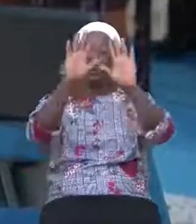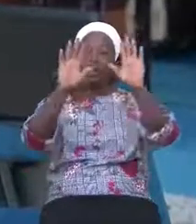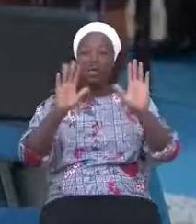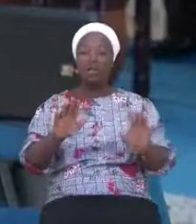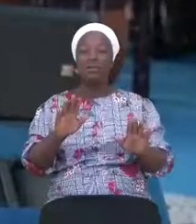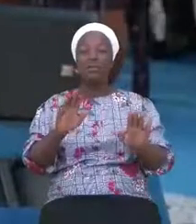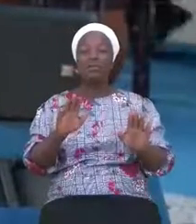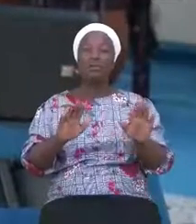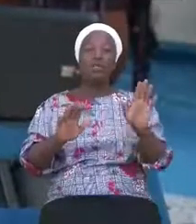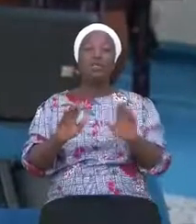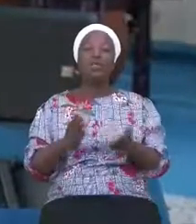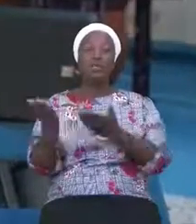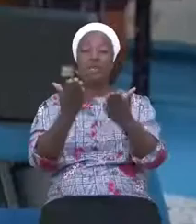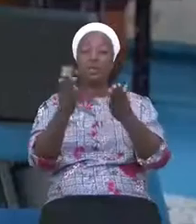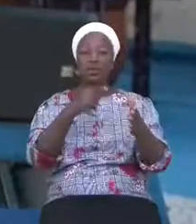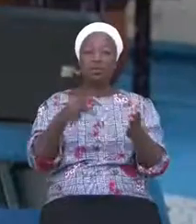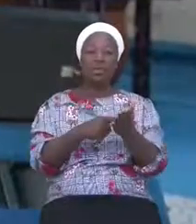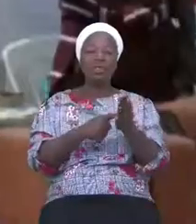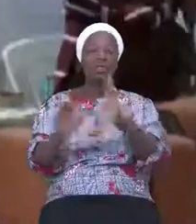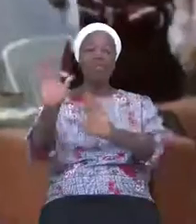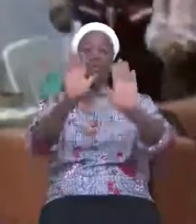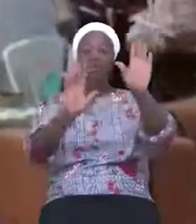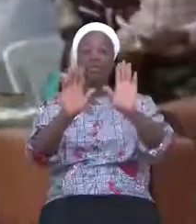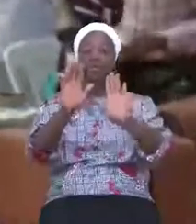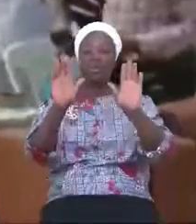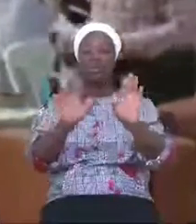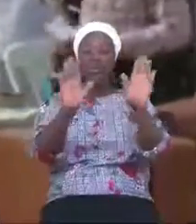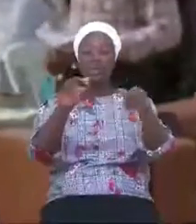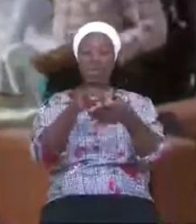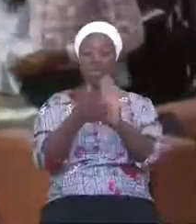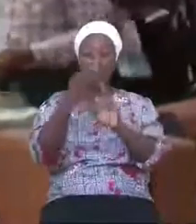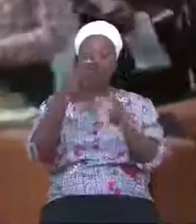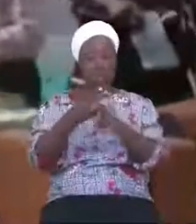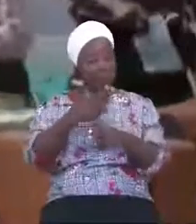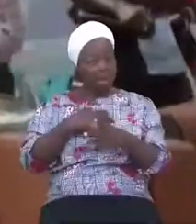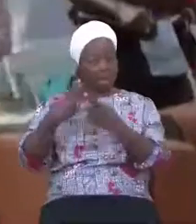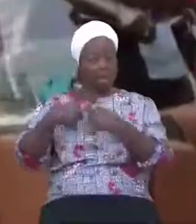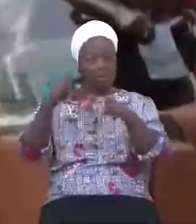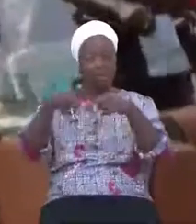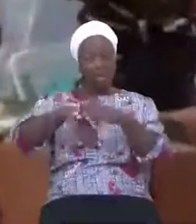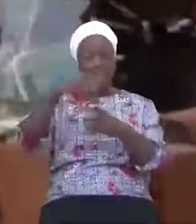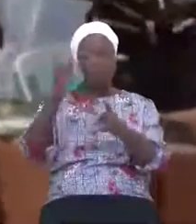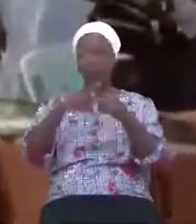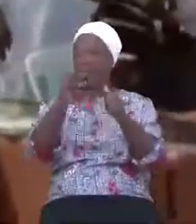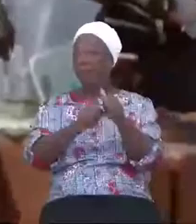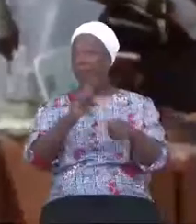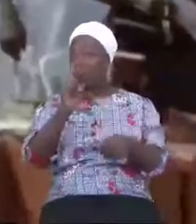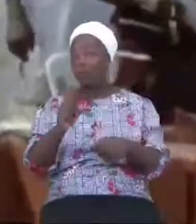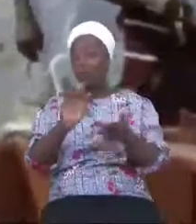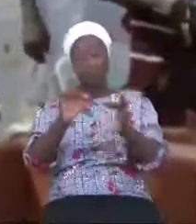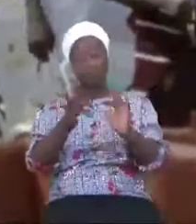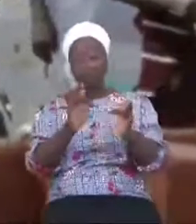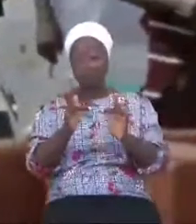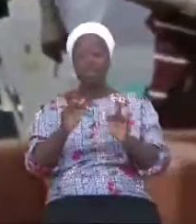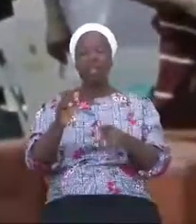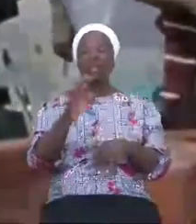en ce jour de culte au nom de Jésus. Mon cœur également est